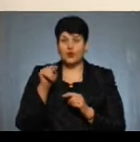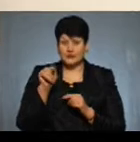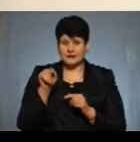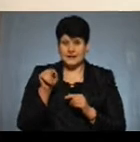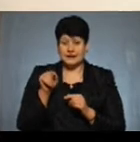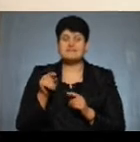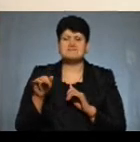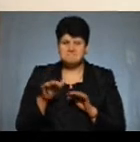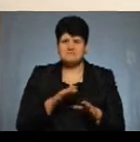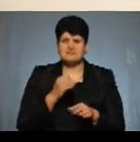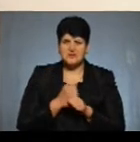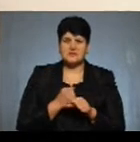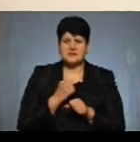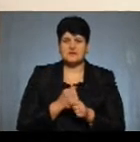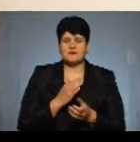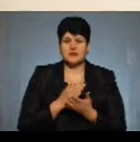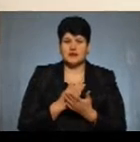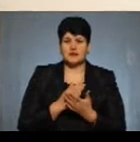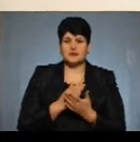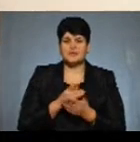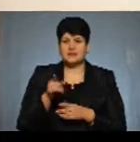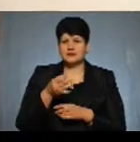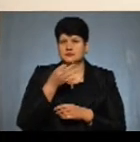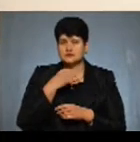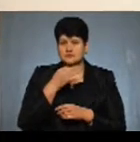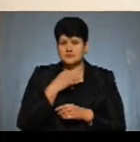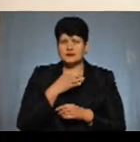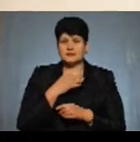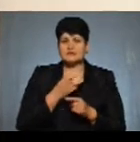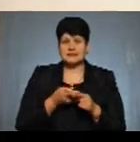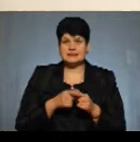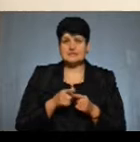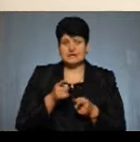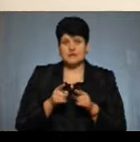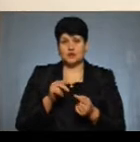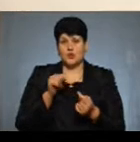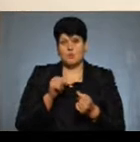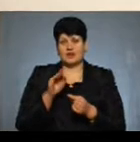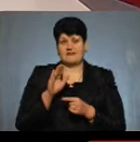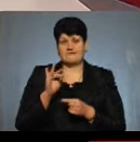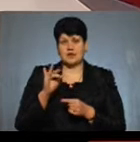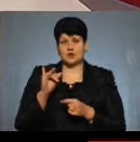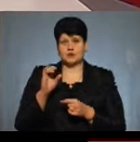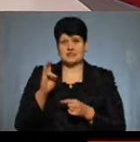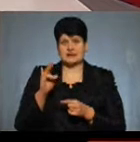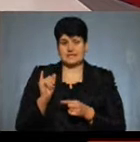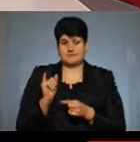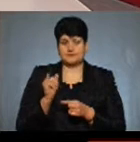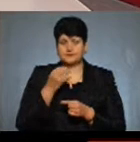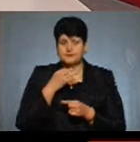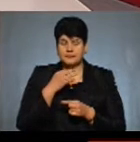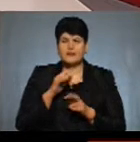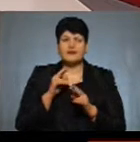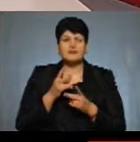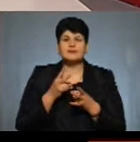вони дієві є при їх вживанні, відповідно, це є дійсно противірусні препарати. От розкажіть,